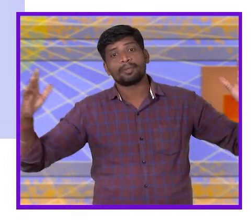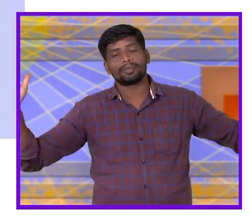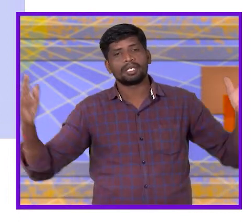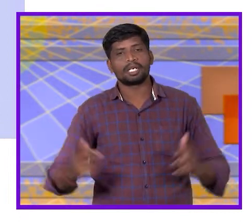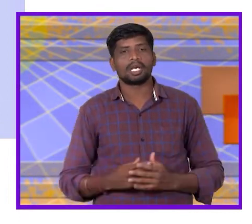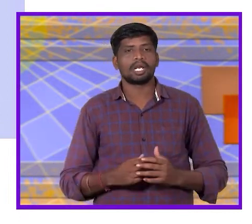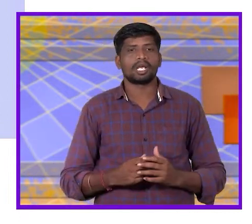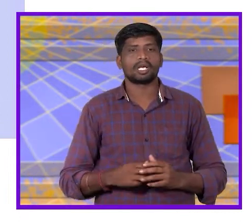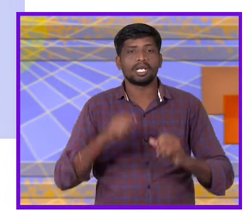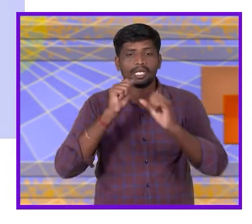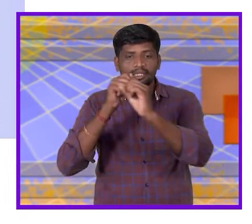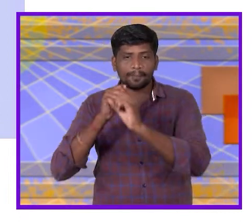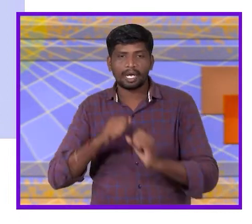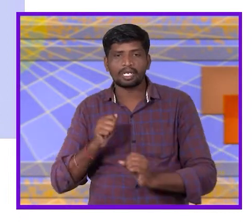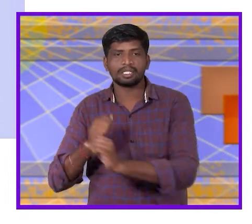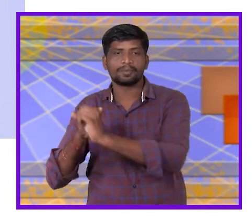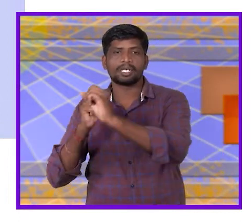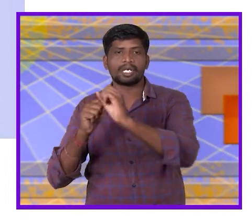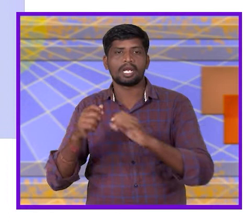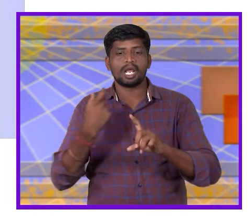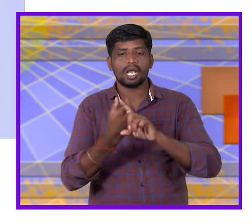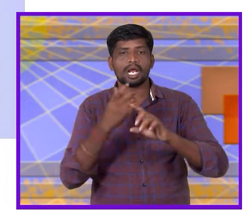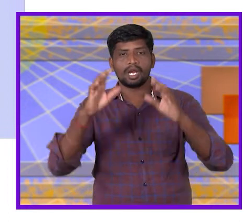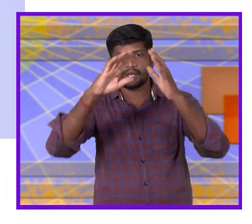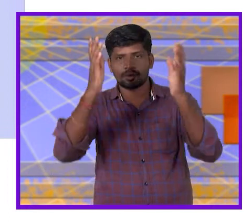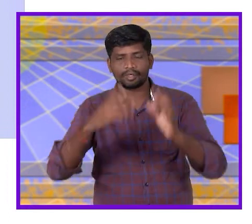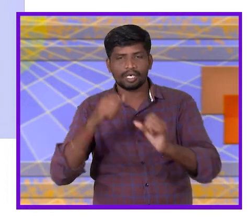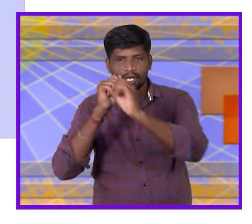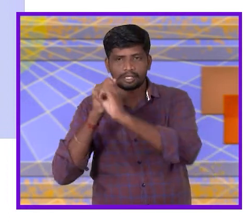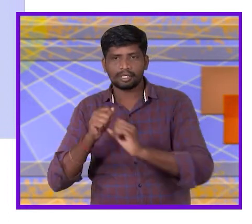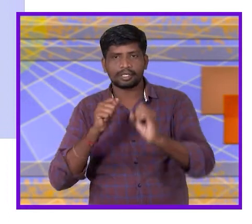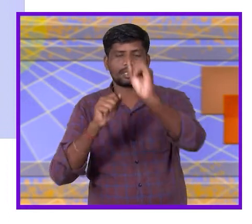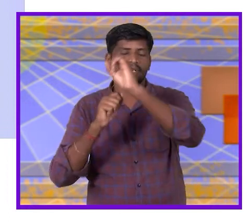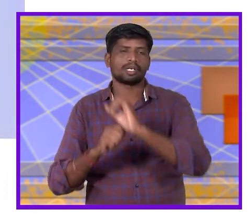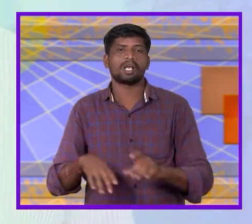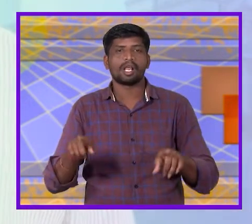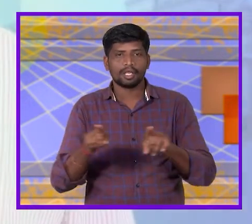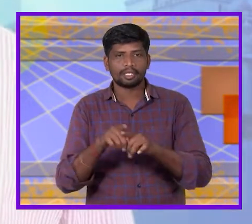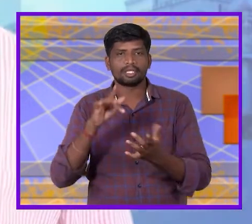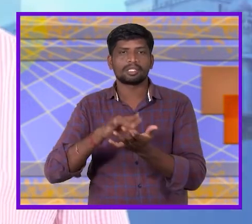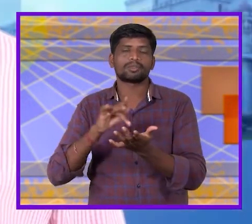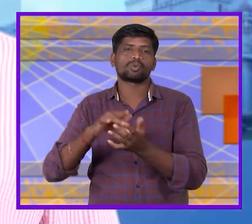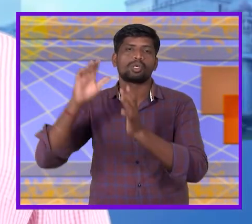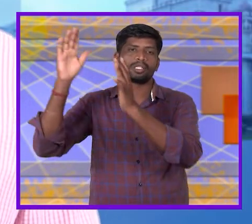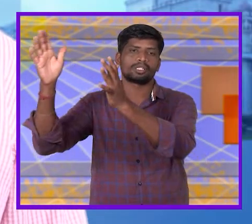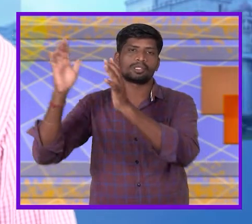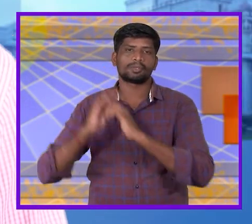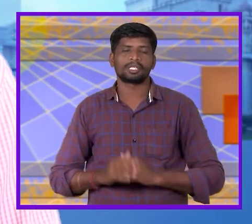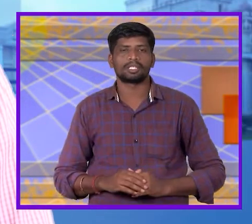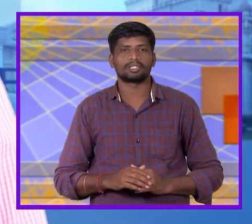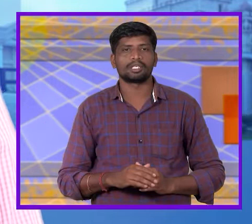நம்ம தமிழ் பண்பாட்டை விவரிக்கக்கூடிய அற்புதமான சிற்பங்கள் எல்லாம் நம்முடைய தஞ்சை சரஸ்வதி நூலகத்திலே வைத்து